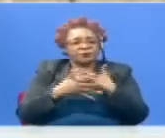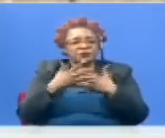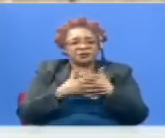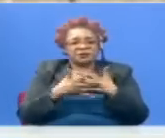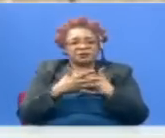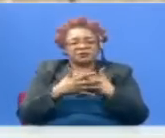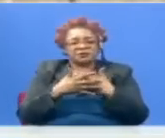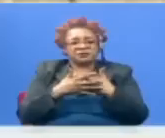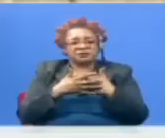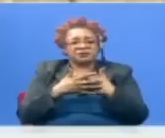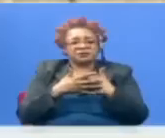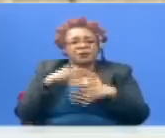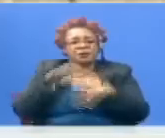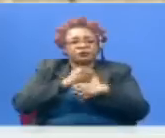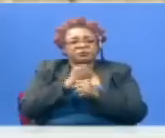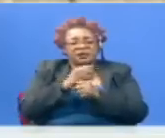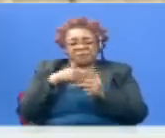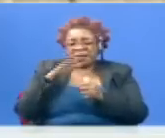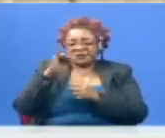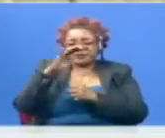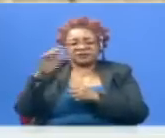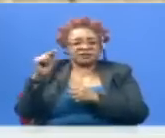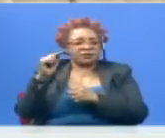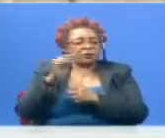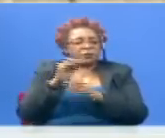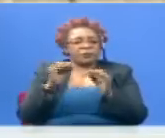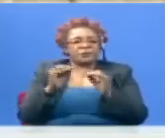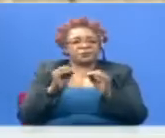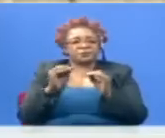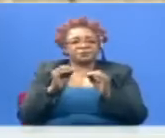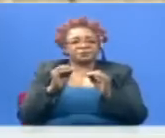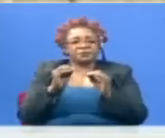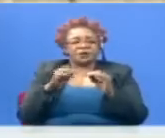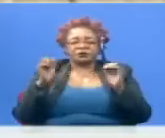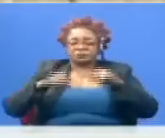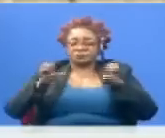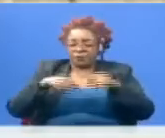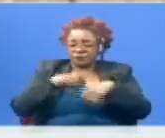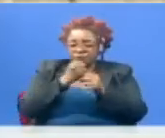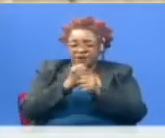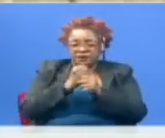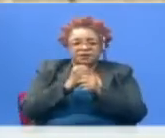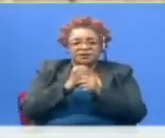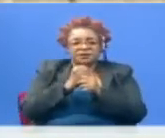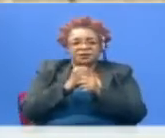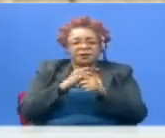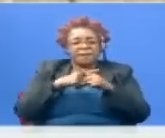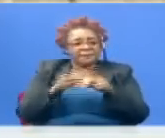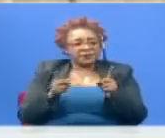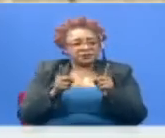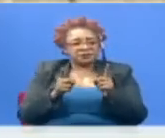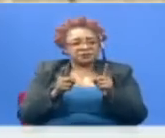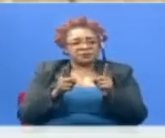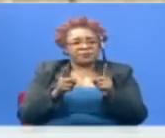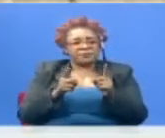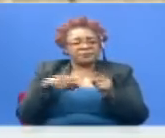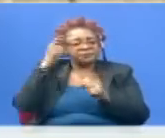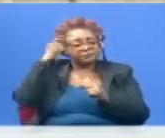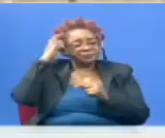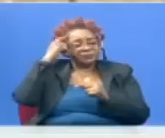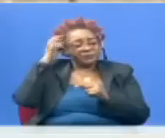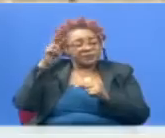my ICT research to actually be able to make one. But putting in mind that the robot